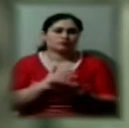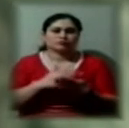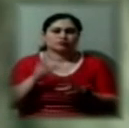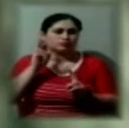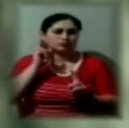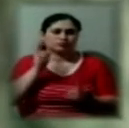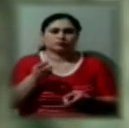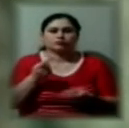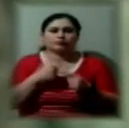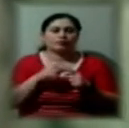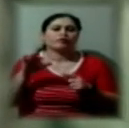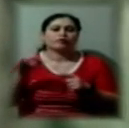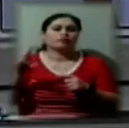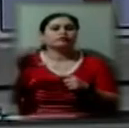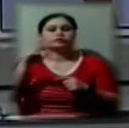знали, общались.